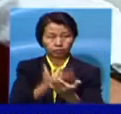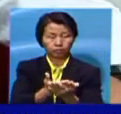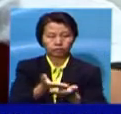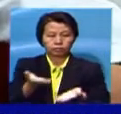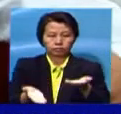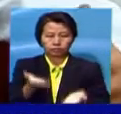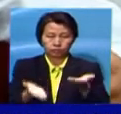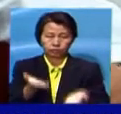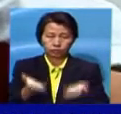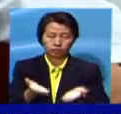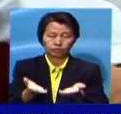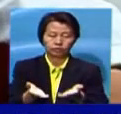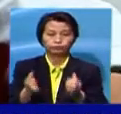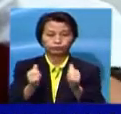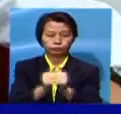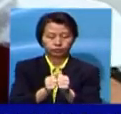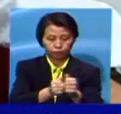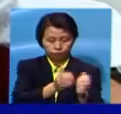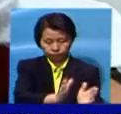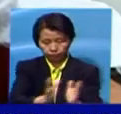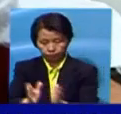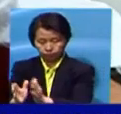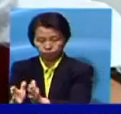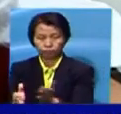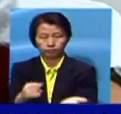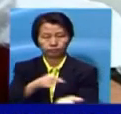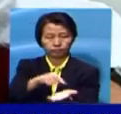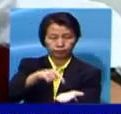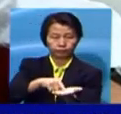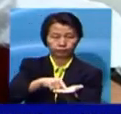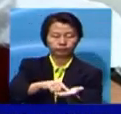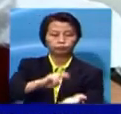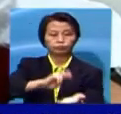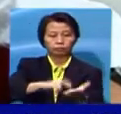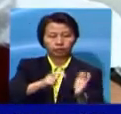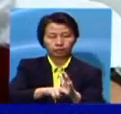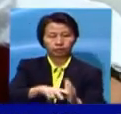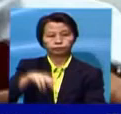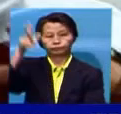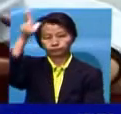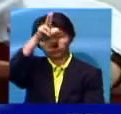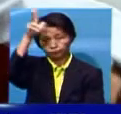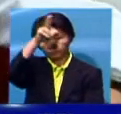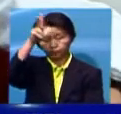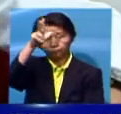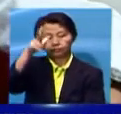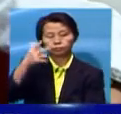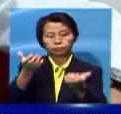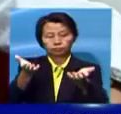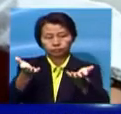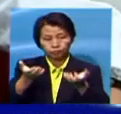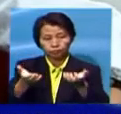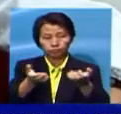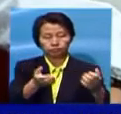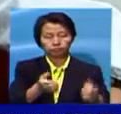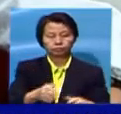mungkin dengan penyusunan semula ini mencerminkan hasrat kerajaan untuk